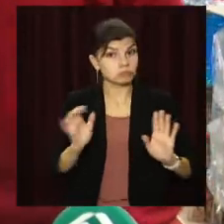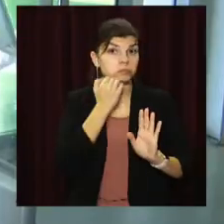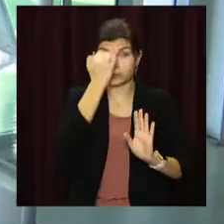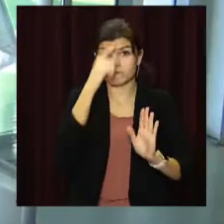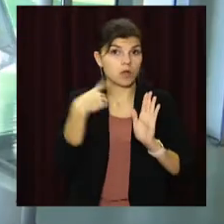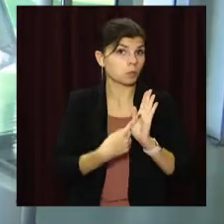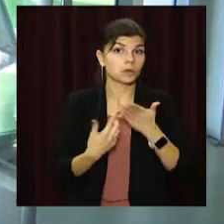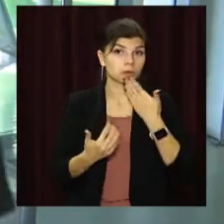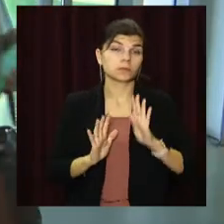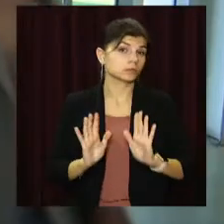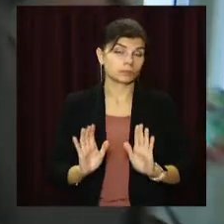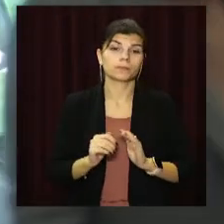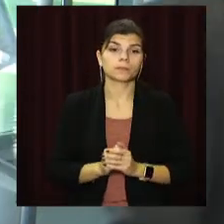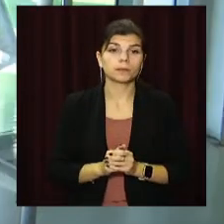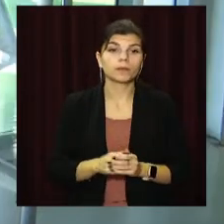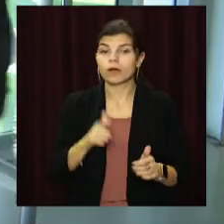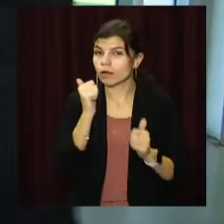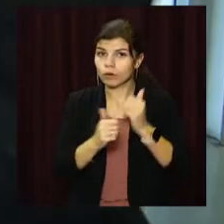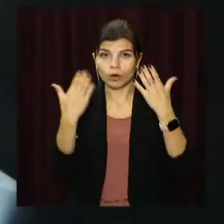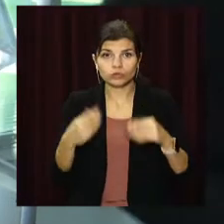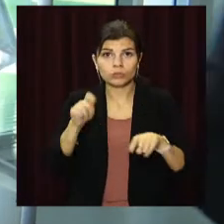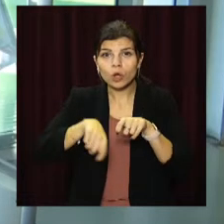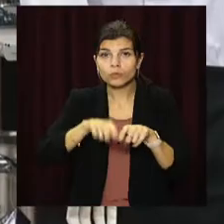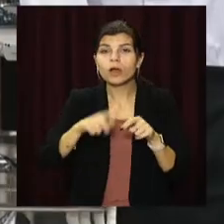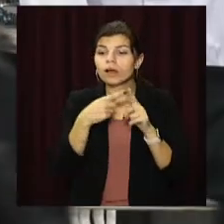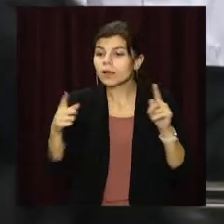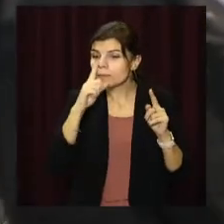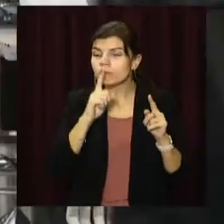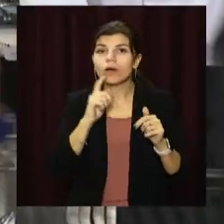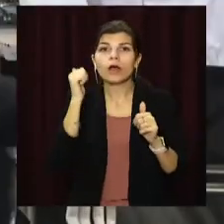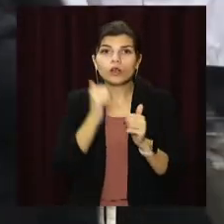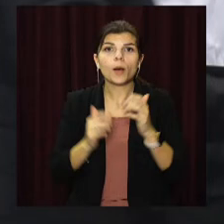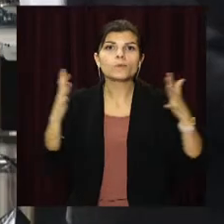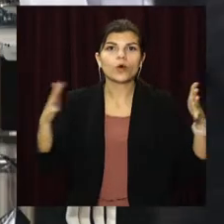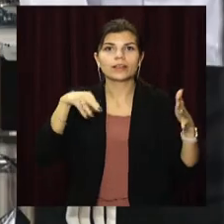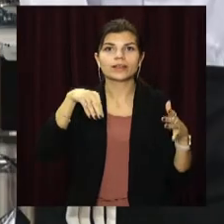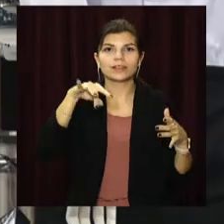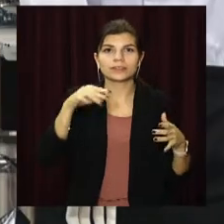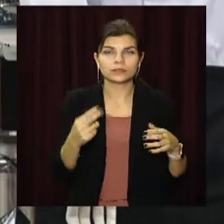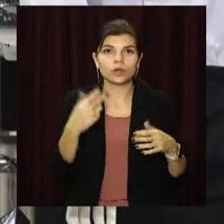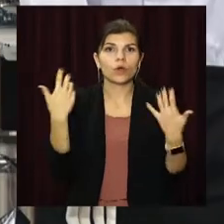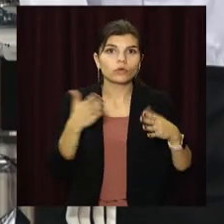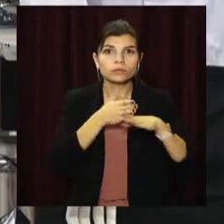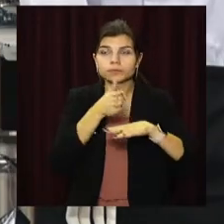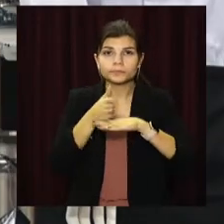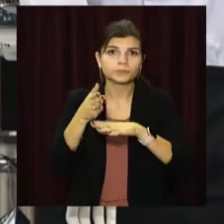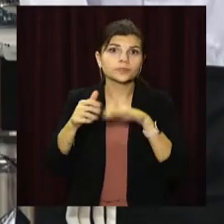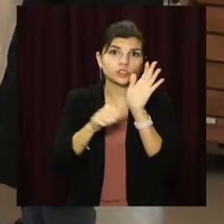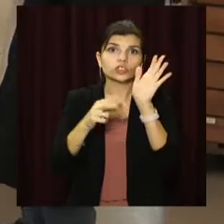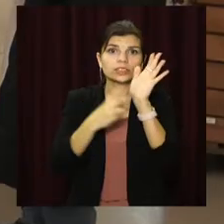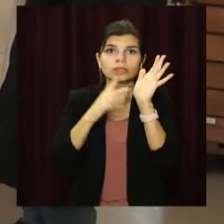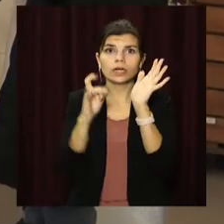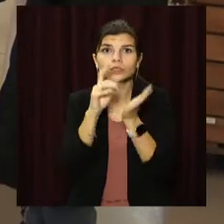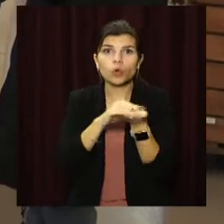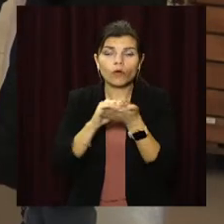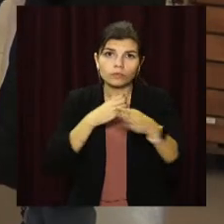маю. Карантинні рейди проводять щодня. За останній місяць майже в кожен великий торговельний центр, перевіряючи, вже навідались по 6-7 разів.